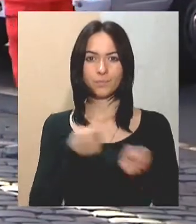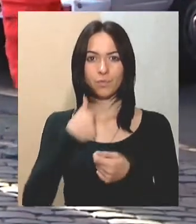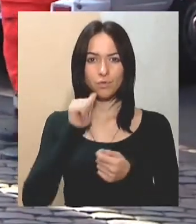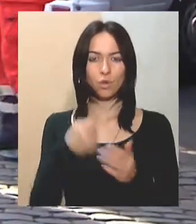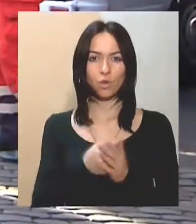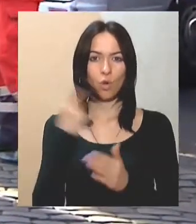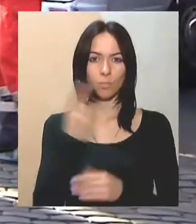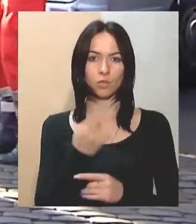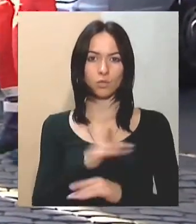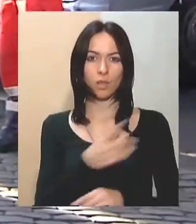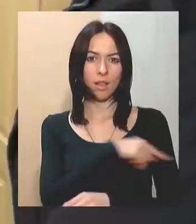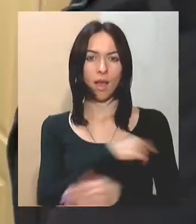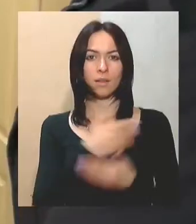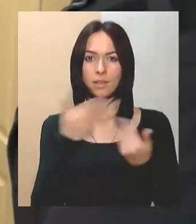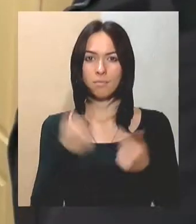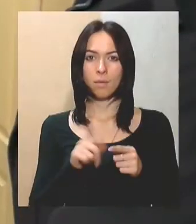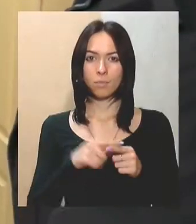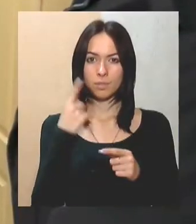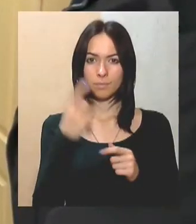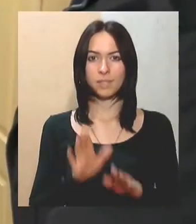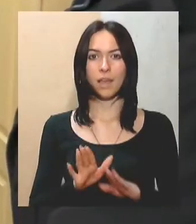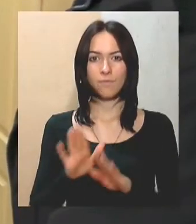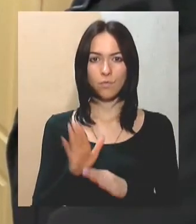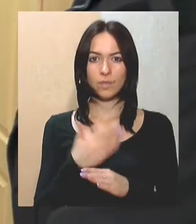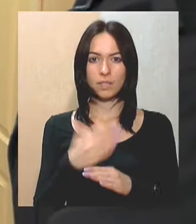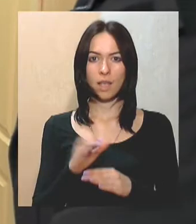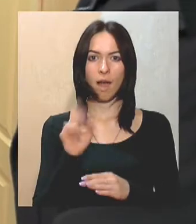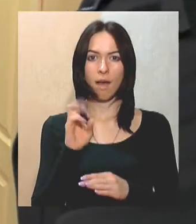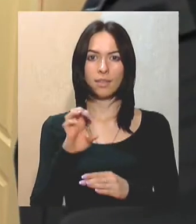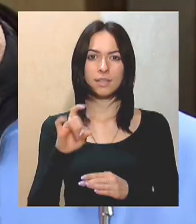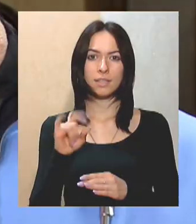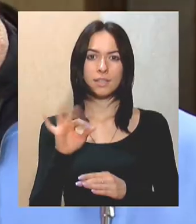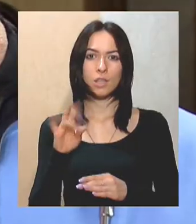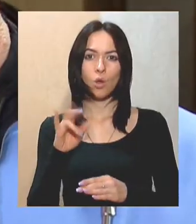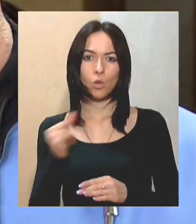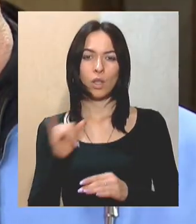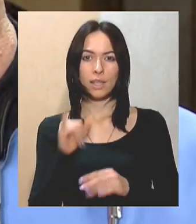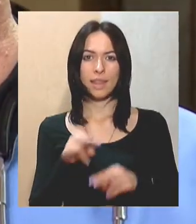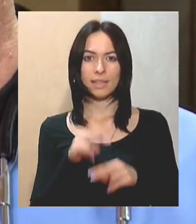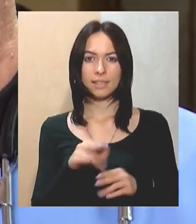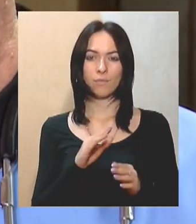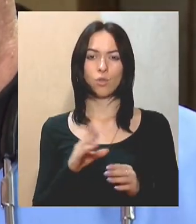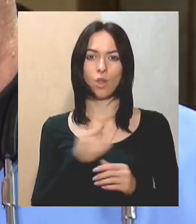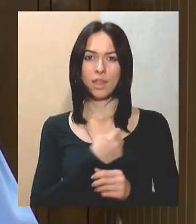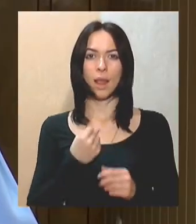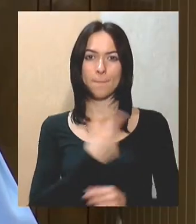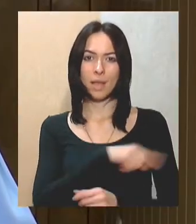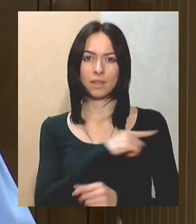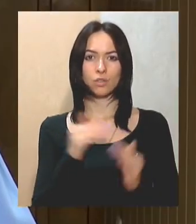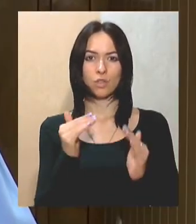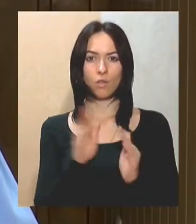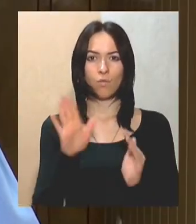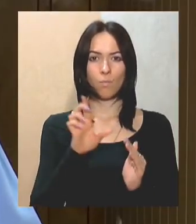лікарні, немає. Про це повідомив завідувач відділенням анестезіології та інтенсивної терапії медичного закладу Володимир Босенко.